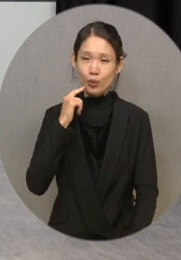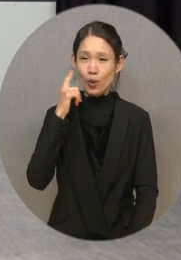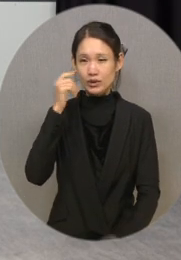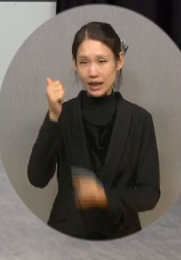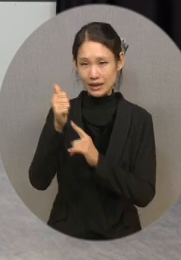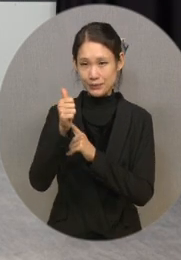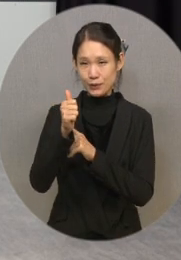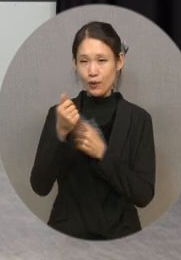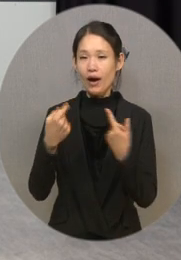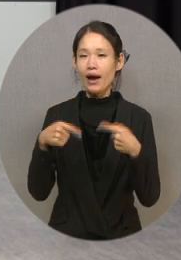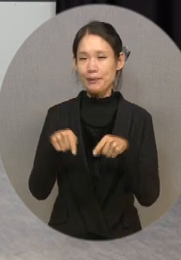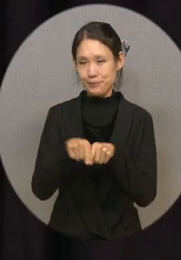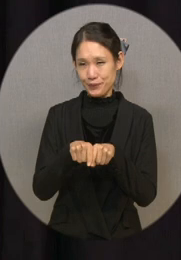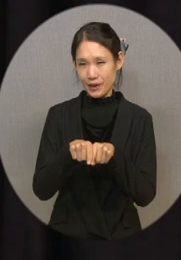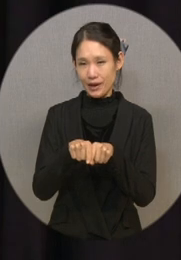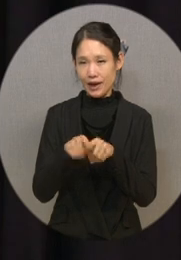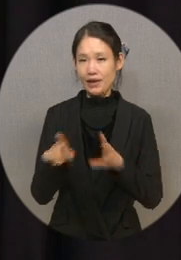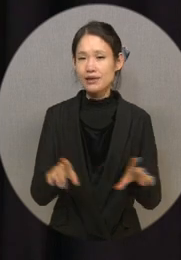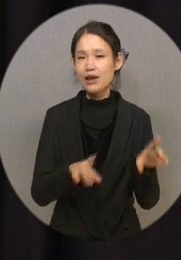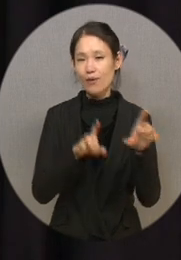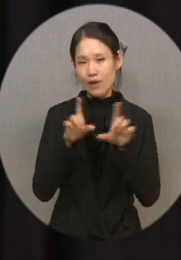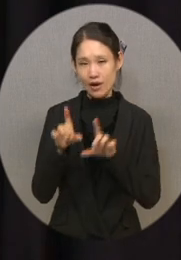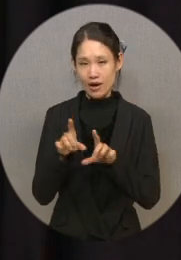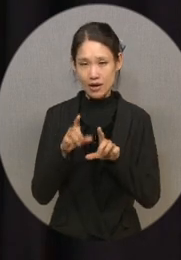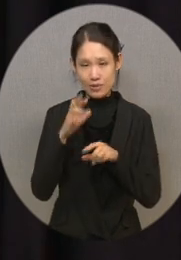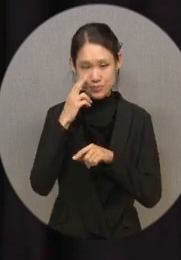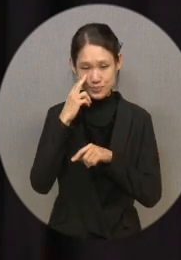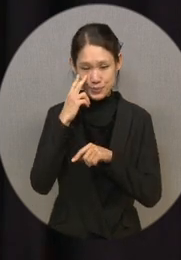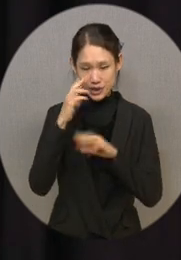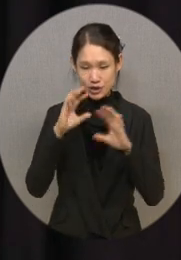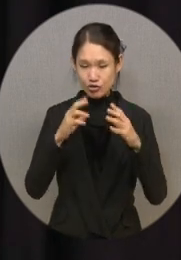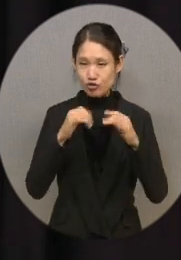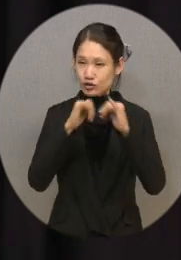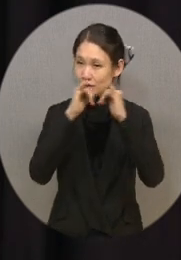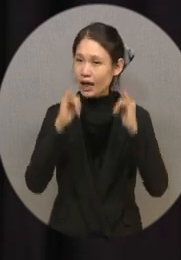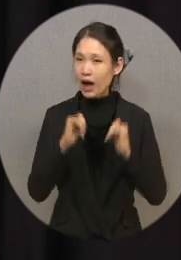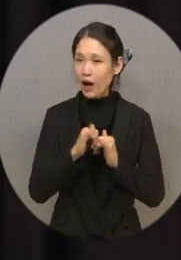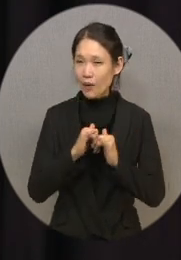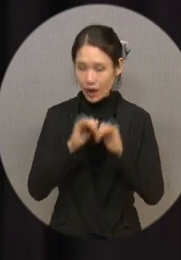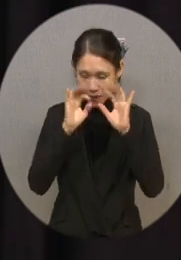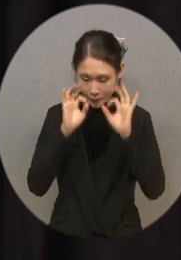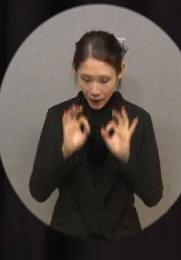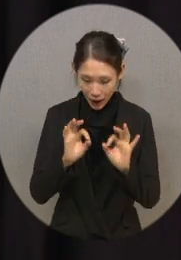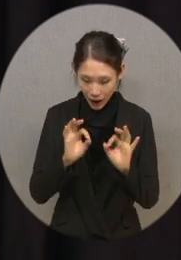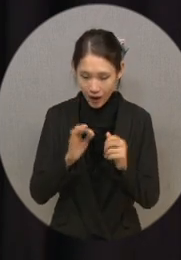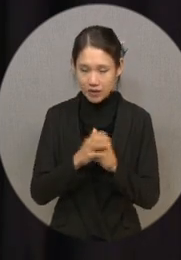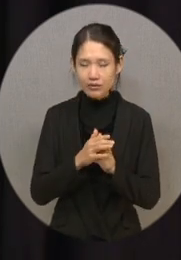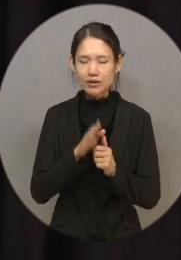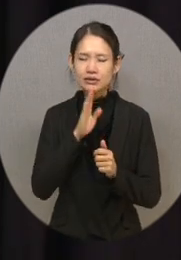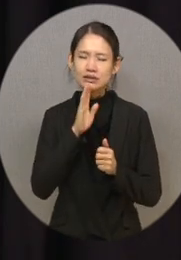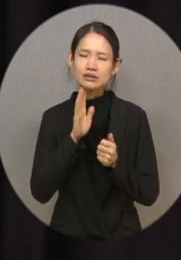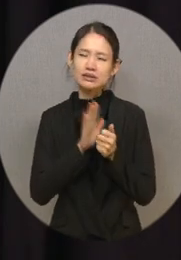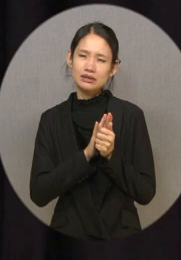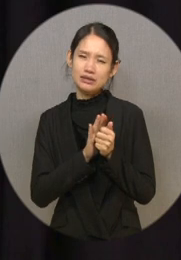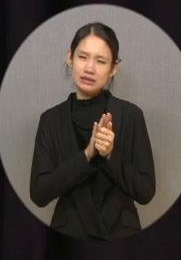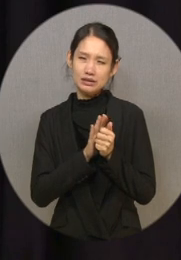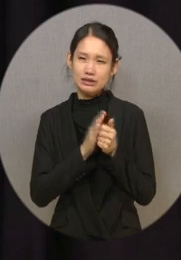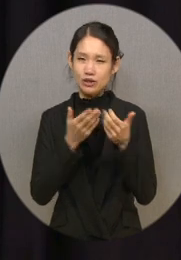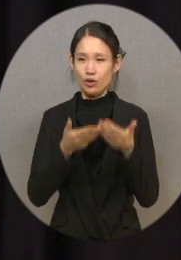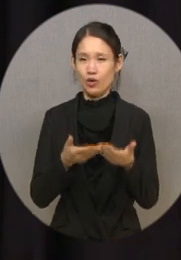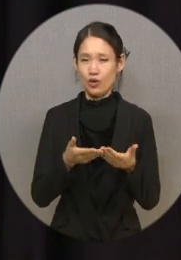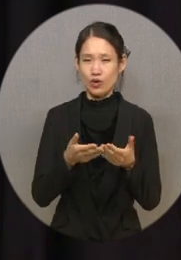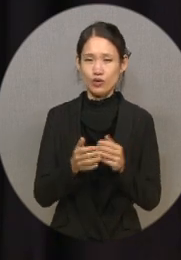같이 생활하면서 미국 사회를 볼 수가 있었어요. 네. 근데 이분이 얼마나 친절하셨냐면은